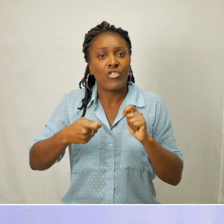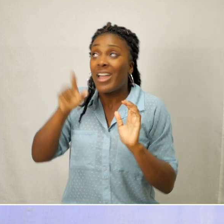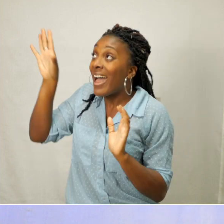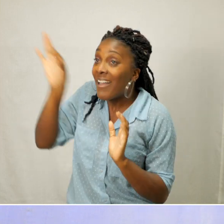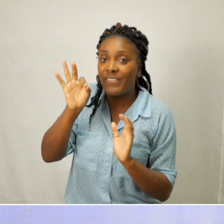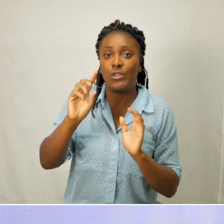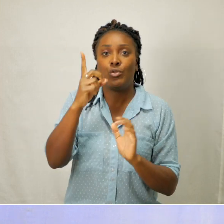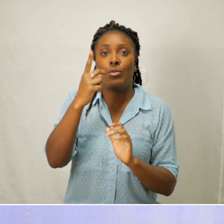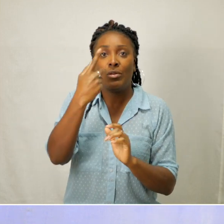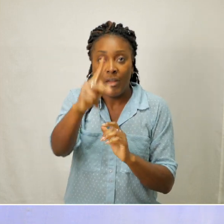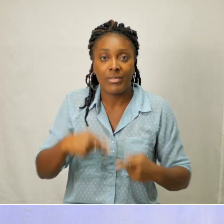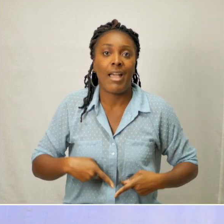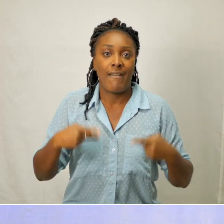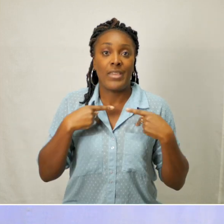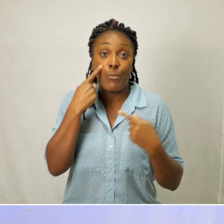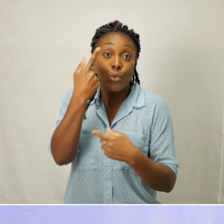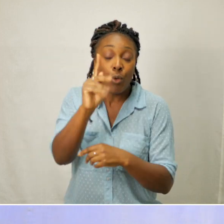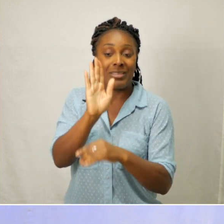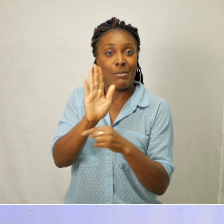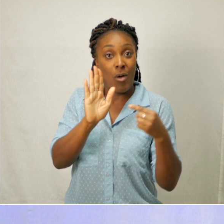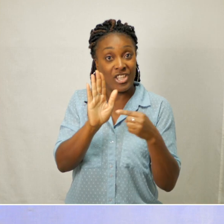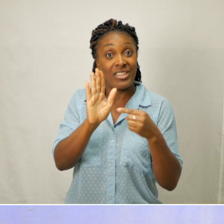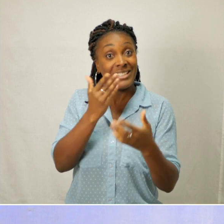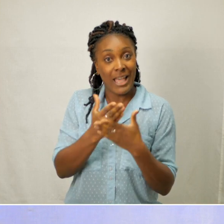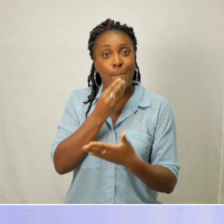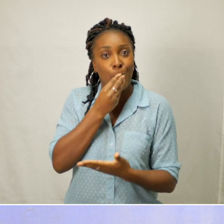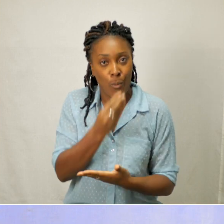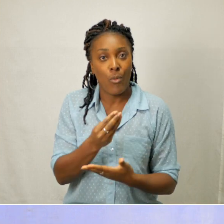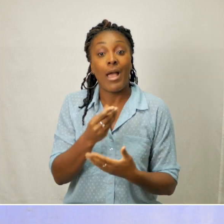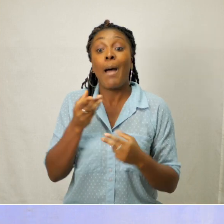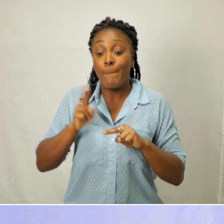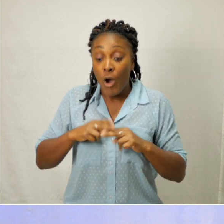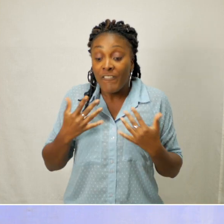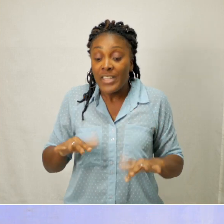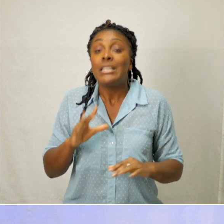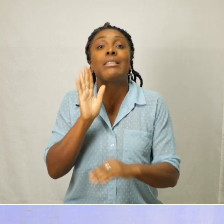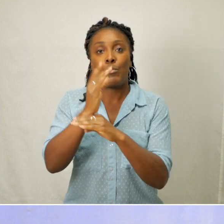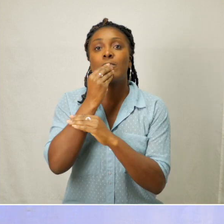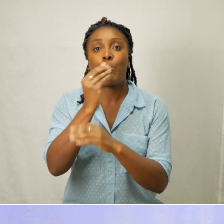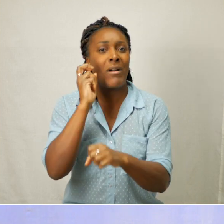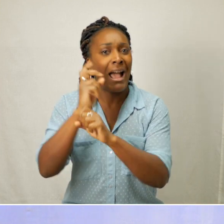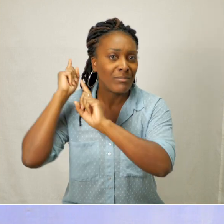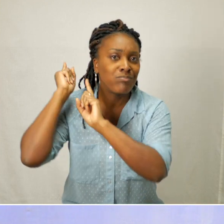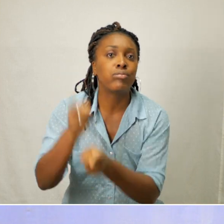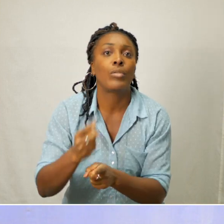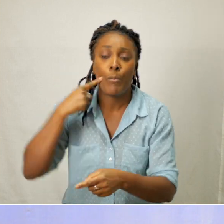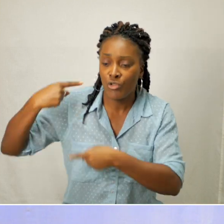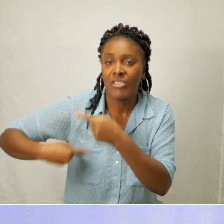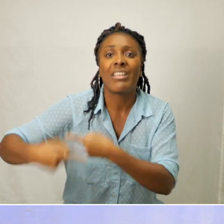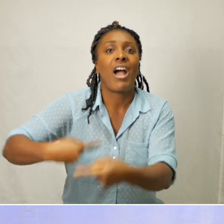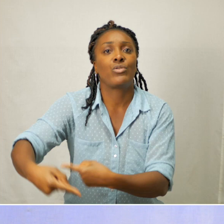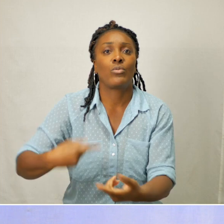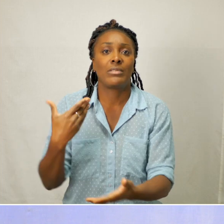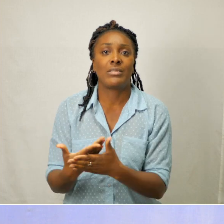Dieu dans ta vie aujourd'hui, afin que ton témoignage que tu vas laisser derrière toi soit bon et que tout ce que tu auras préparé pour les générations suivantes ne soit